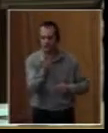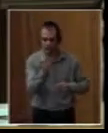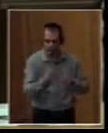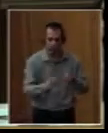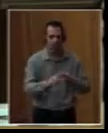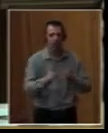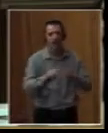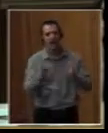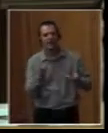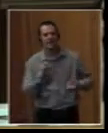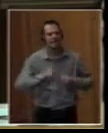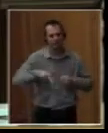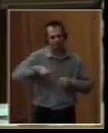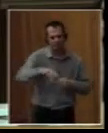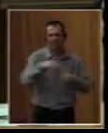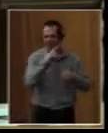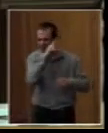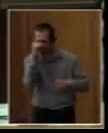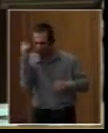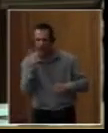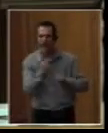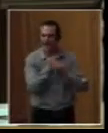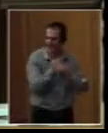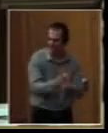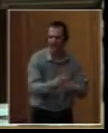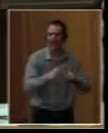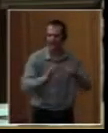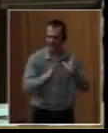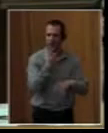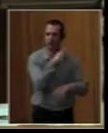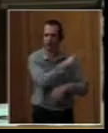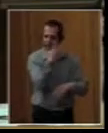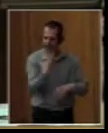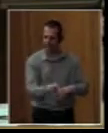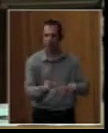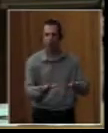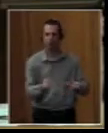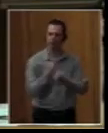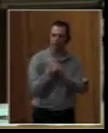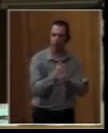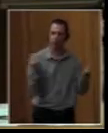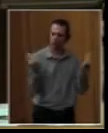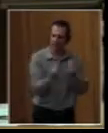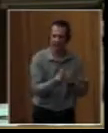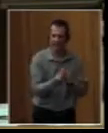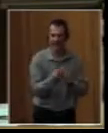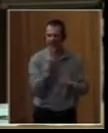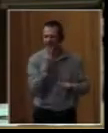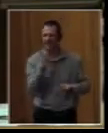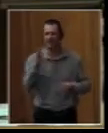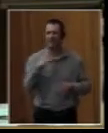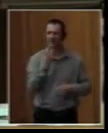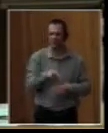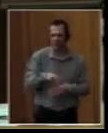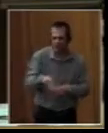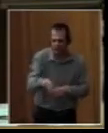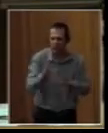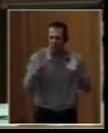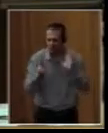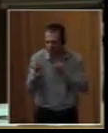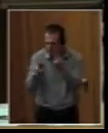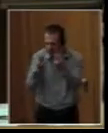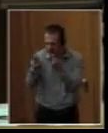άτομα με κινητικά προβλήματα, με τη βοήθεια εξειδικευμένης τεχνολογίας, να χρησιμοποιούν ηλεκτρονικούς υπολογιστές προκειμένου να έχουν πρόσβαση στις συλλογές της βιβλιοθήκης μας και το